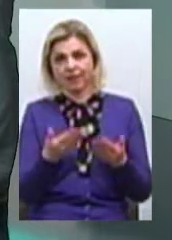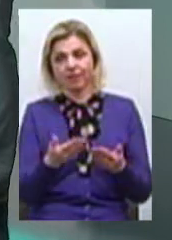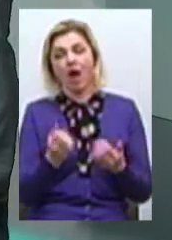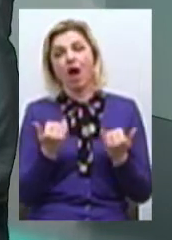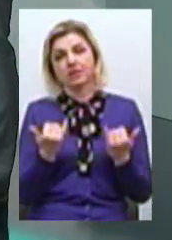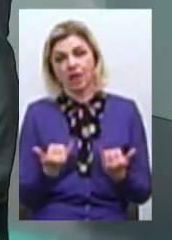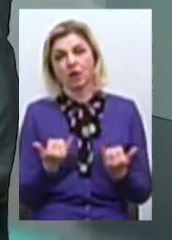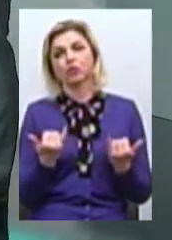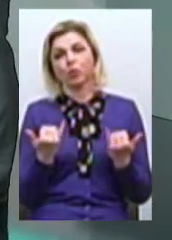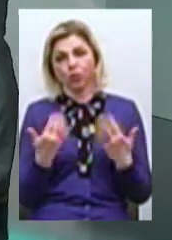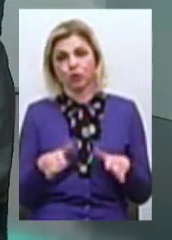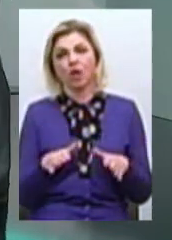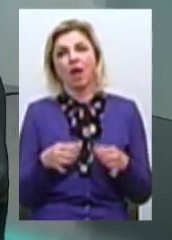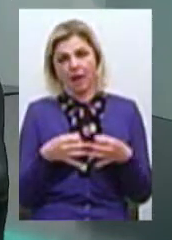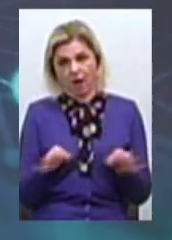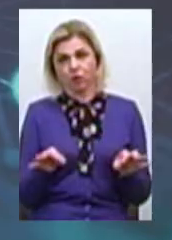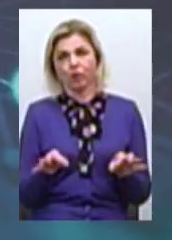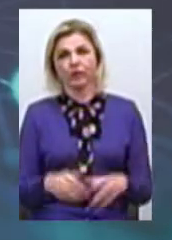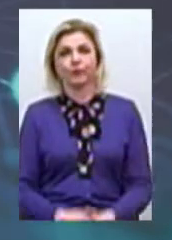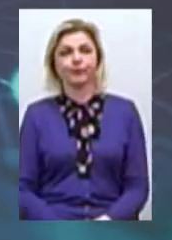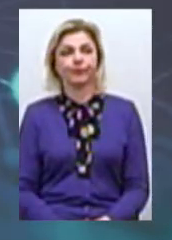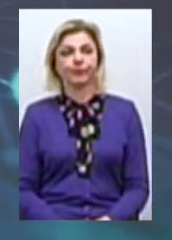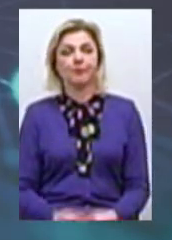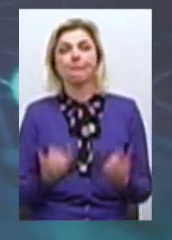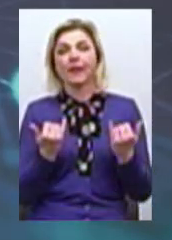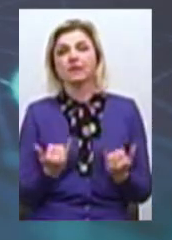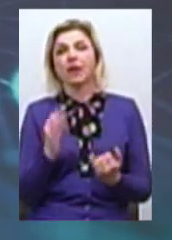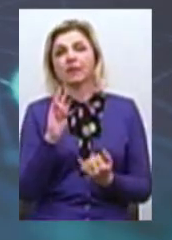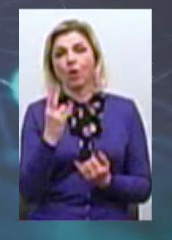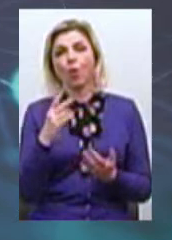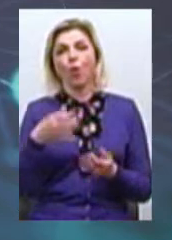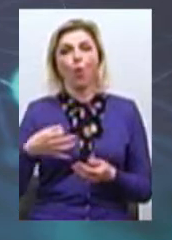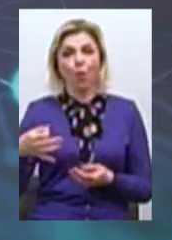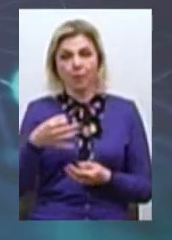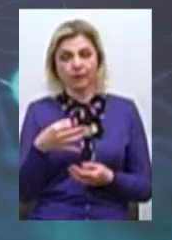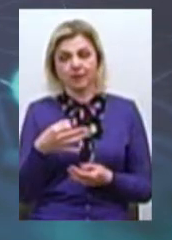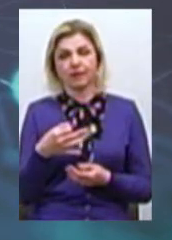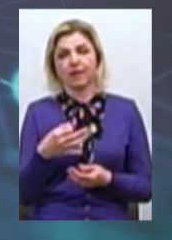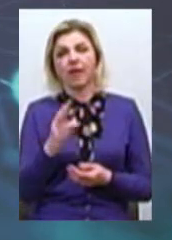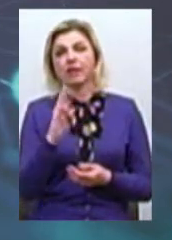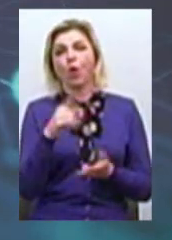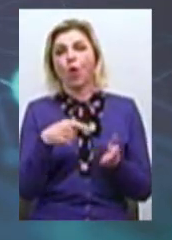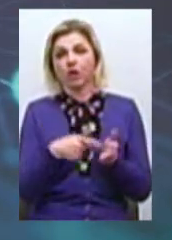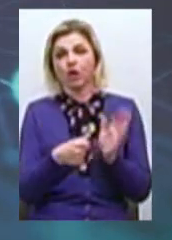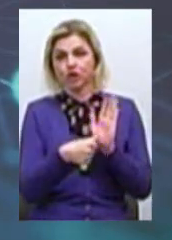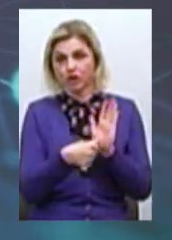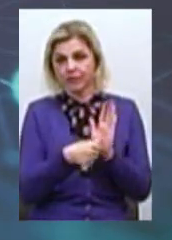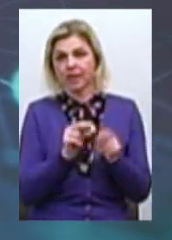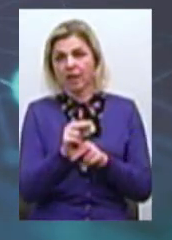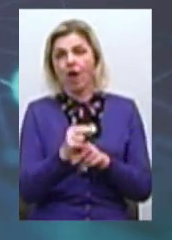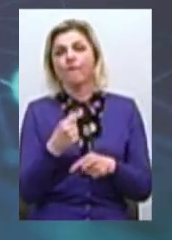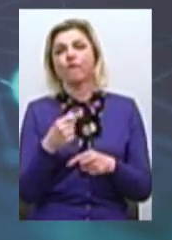надія. Сьогодні вже легалізовано. Зараз в Миколаївській області, в Миколаєві 6 наставників, в